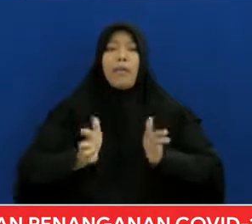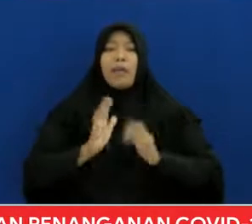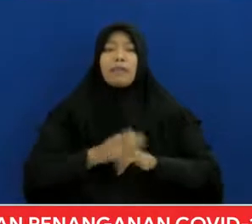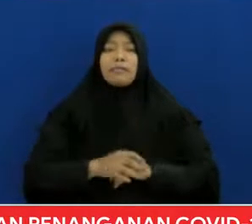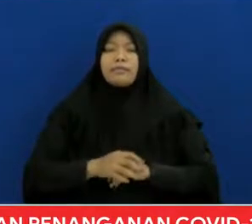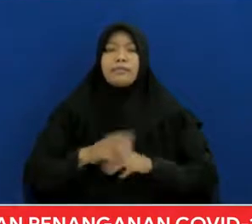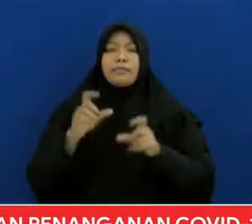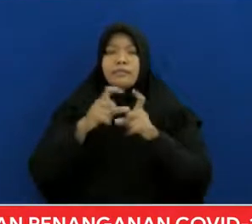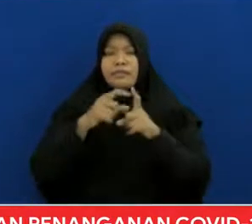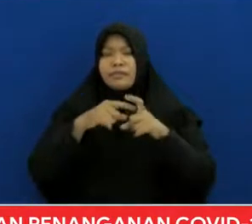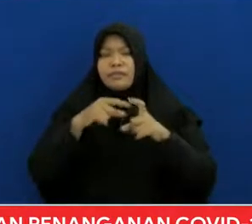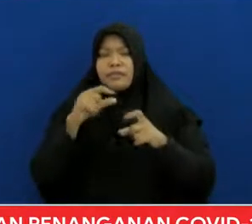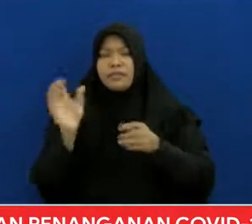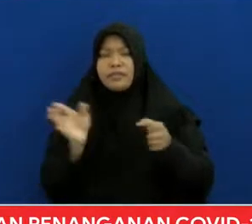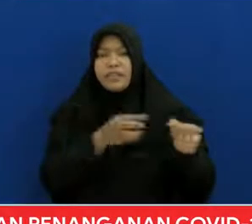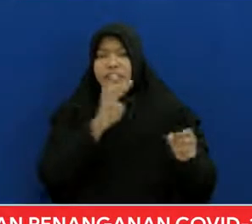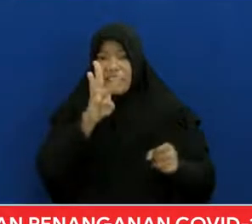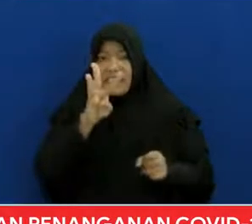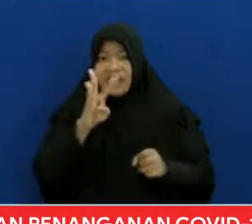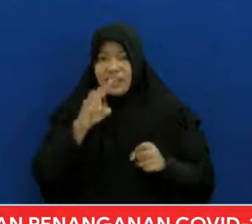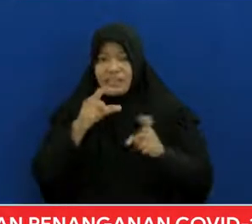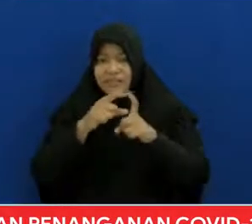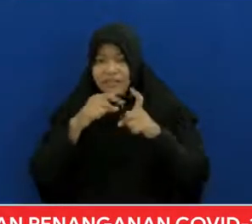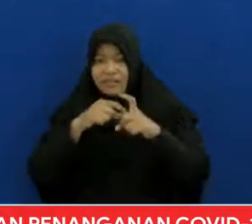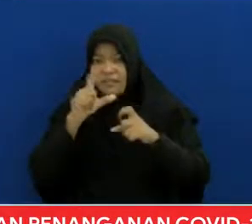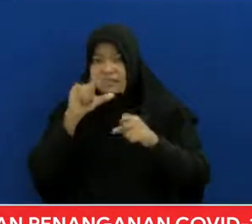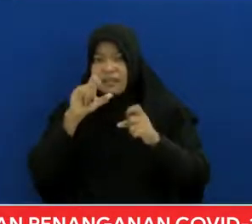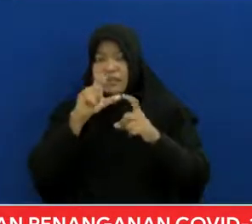Serdang dan 1 orang dari Asahan.